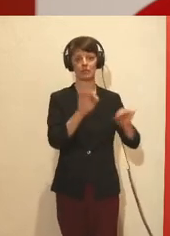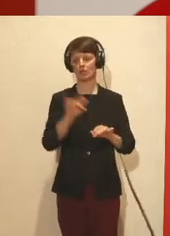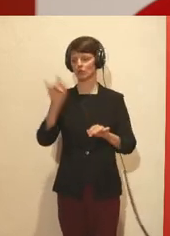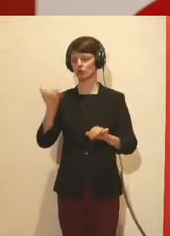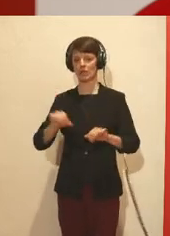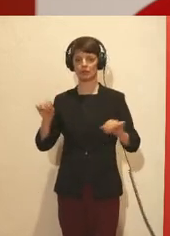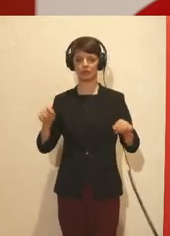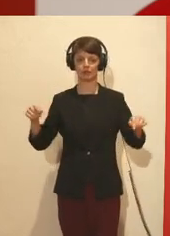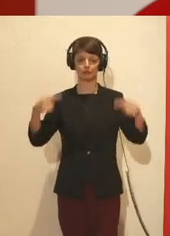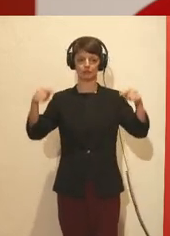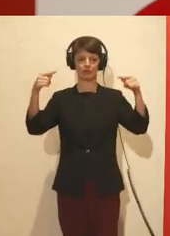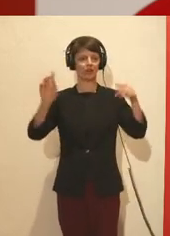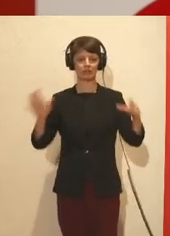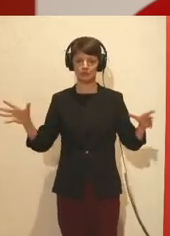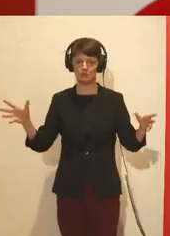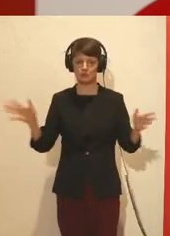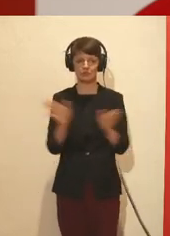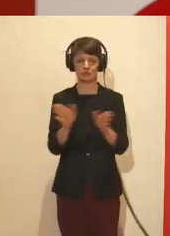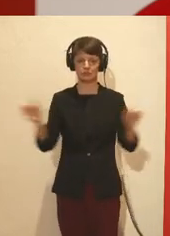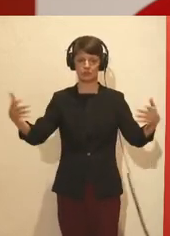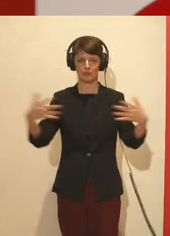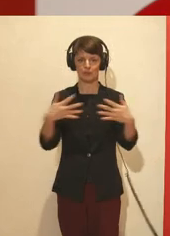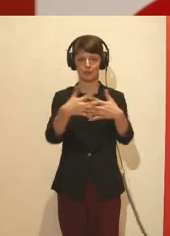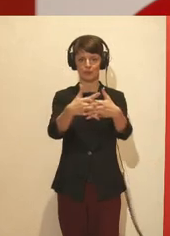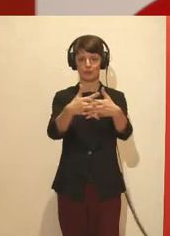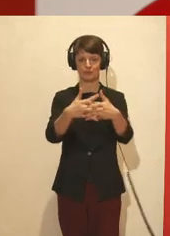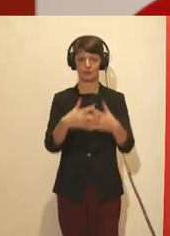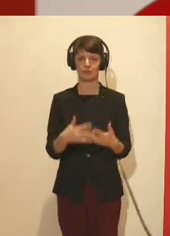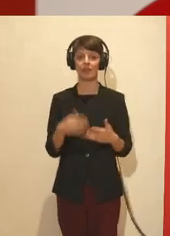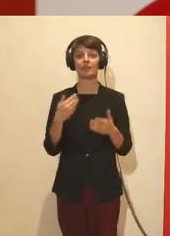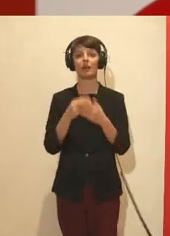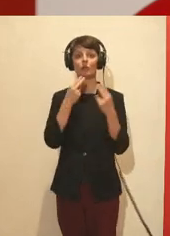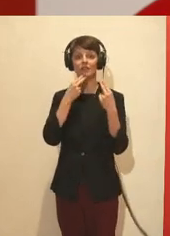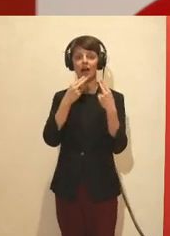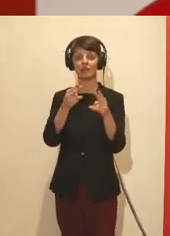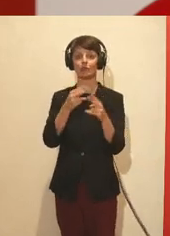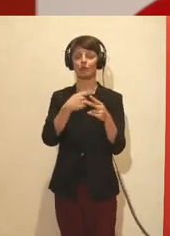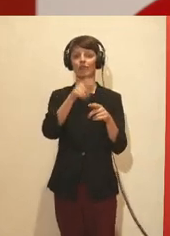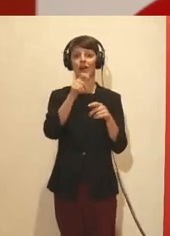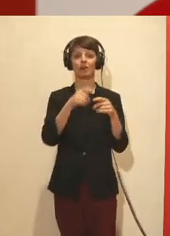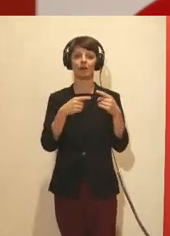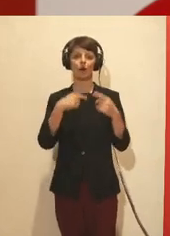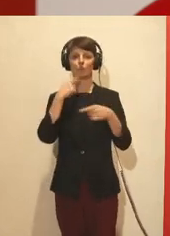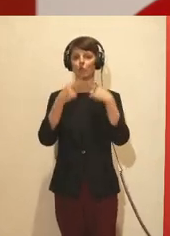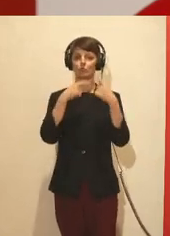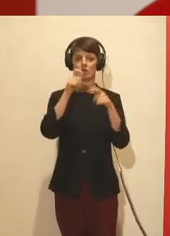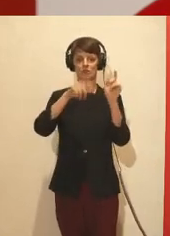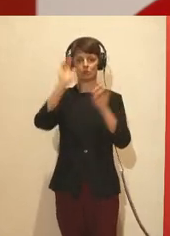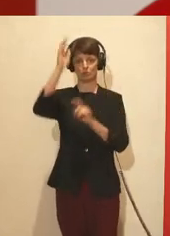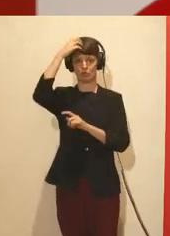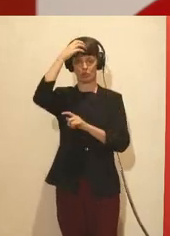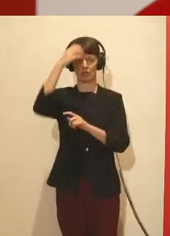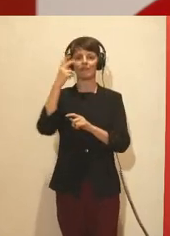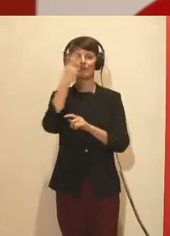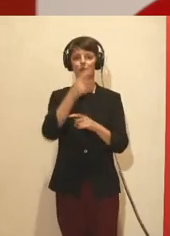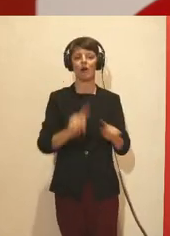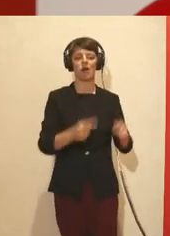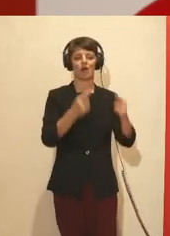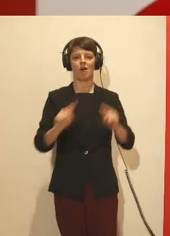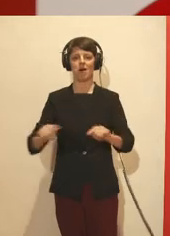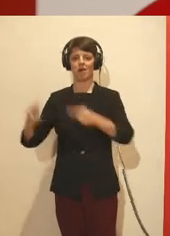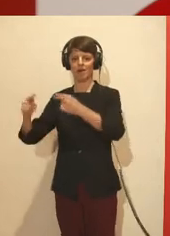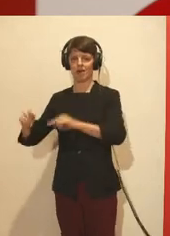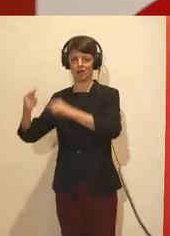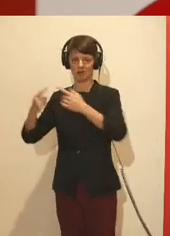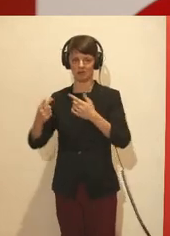sondern dass man sie zusammenführt das ist auch die antwort auf kramp und alle populisten die versuchen ja dass ressentiments zum thema